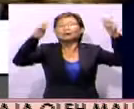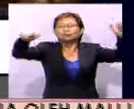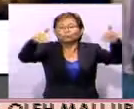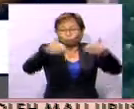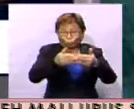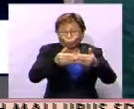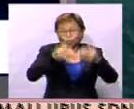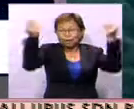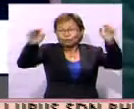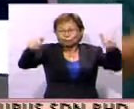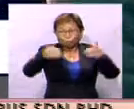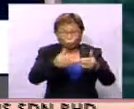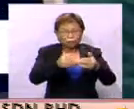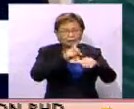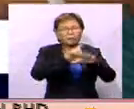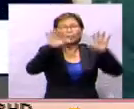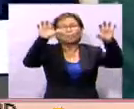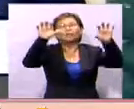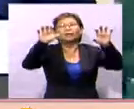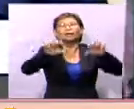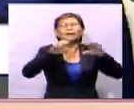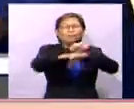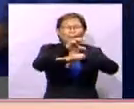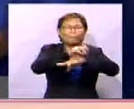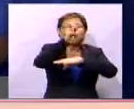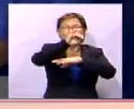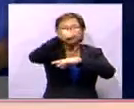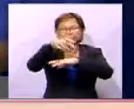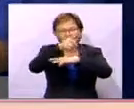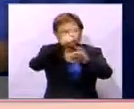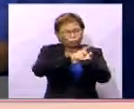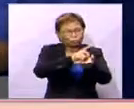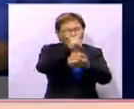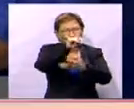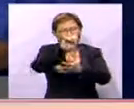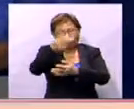Zakat Korporat 2017 di Pontian disempurnakan penasihat Mainj Datuk Dr. Noh Gadot.